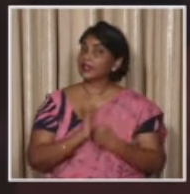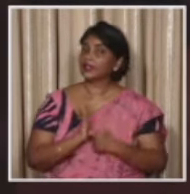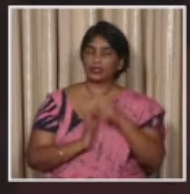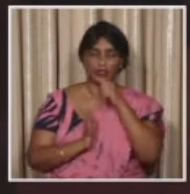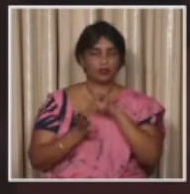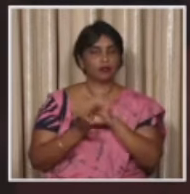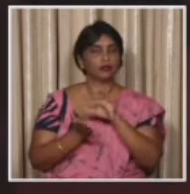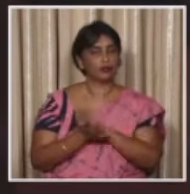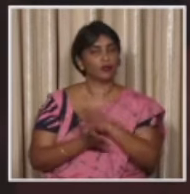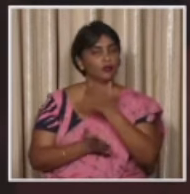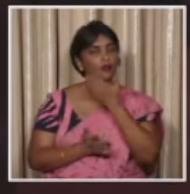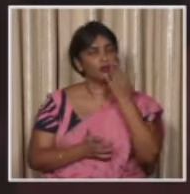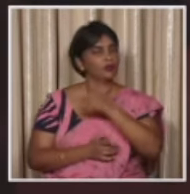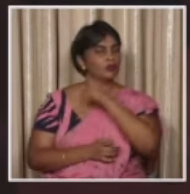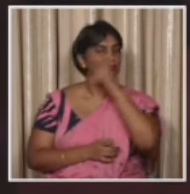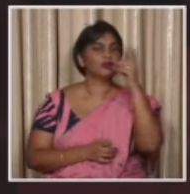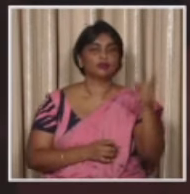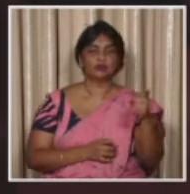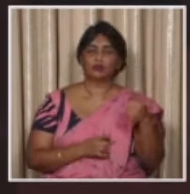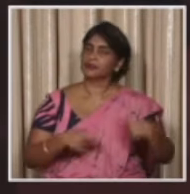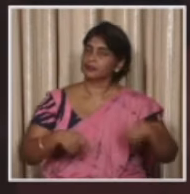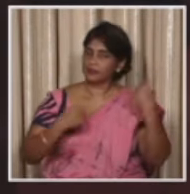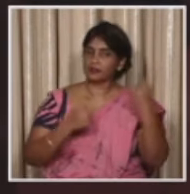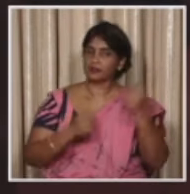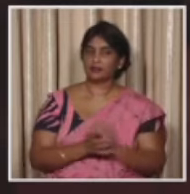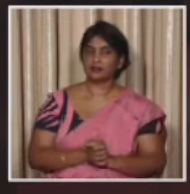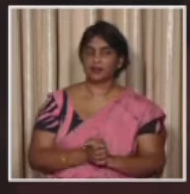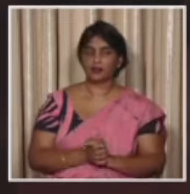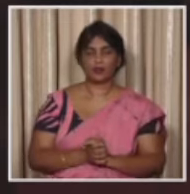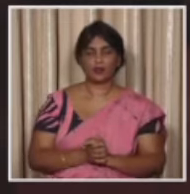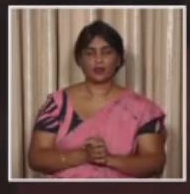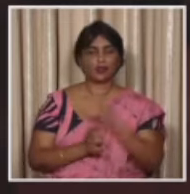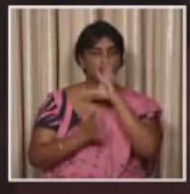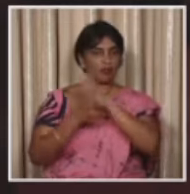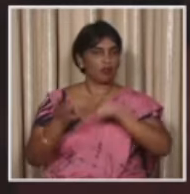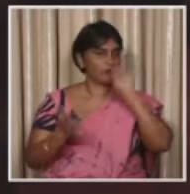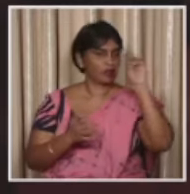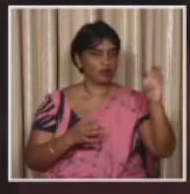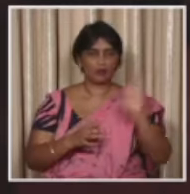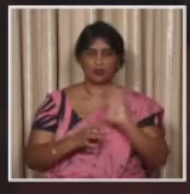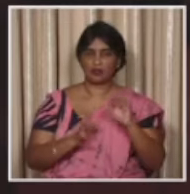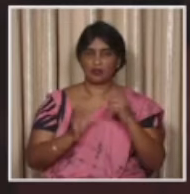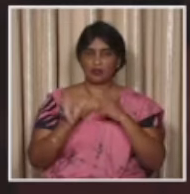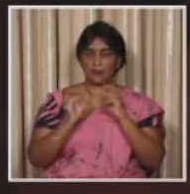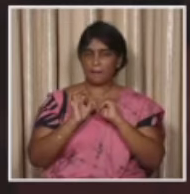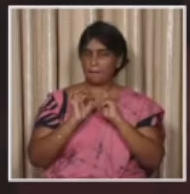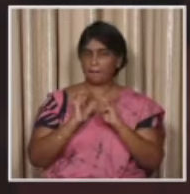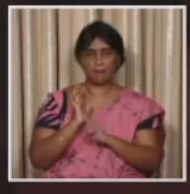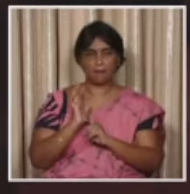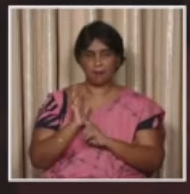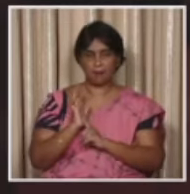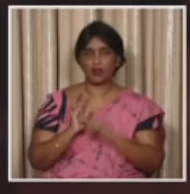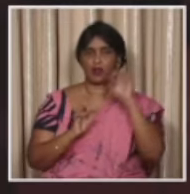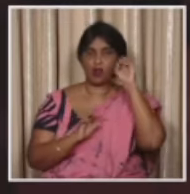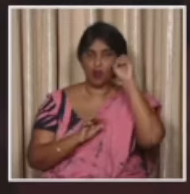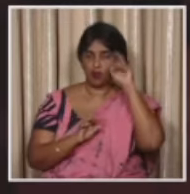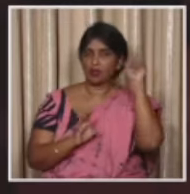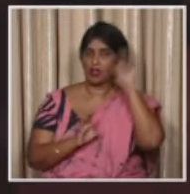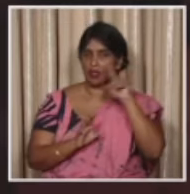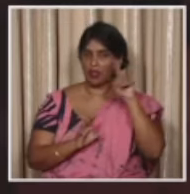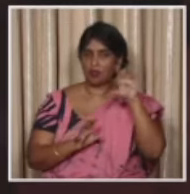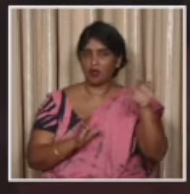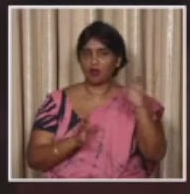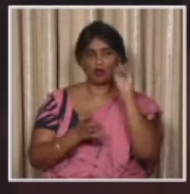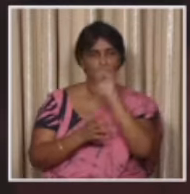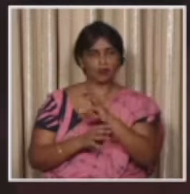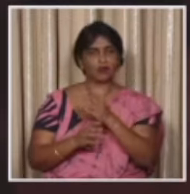තියෙන ඔබතුමාට පුළුවන් උණ්ඩන් ගිහිල්ලා අභියෝග කරන්න. කොපි පේස්ට් නම් කළා නැහැ අපි පනත් ඇතුලේ. ඔබතුමාට නම් උදේ පාන්දර හැමදාම කොපි පේස්ට්